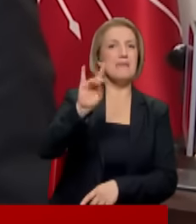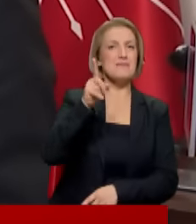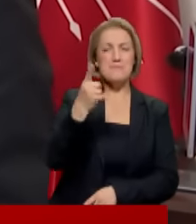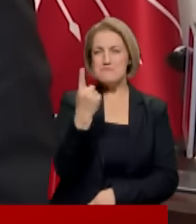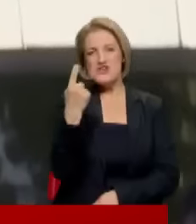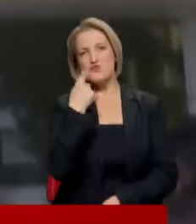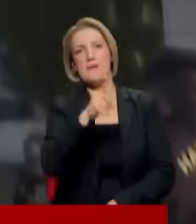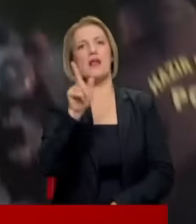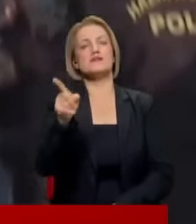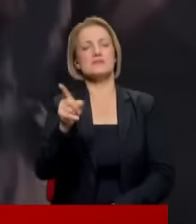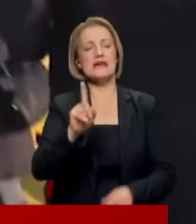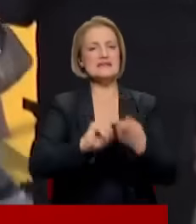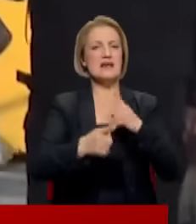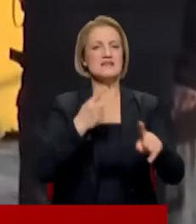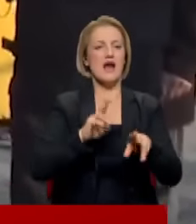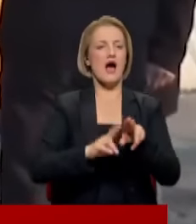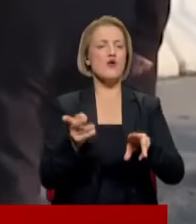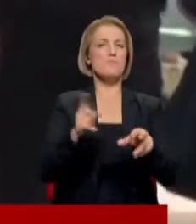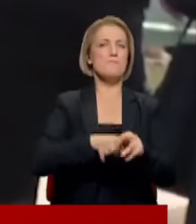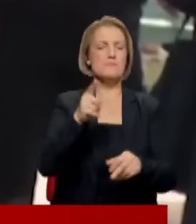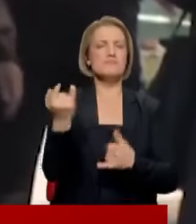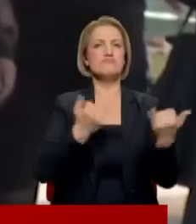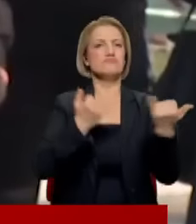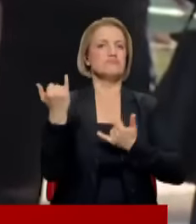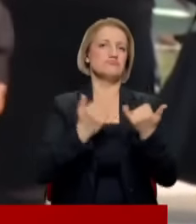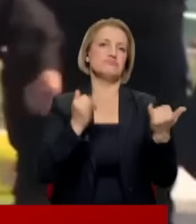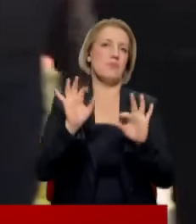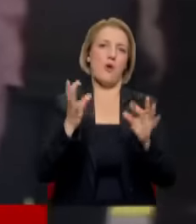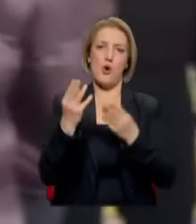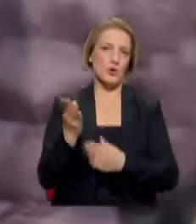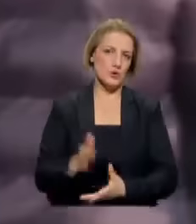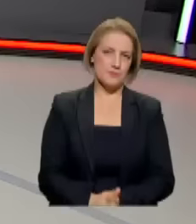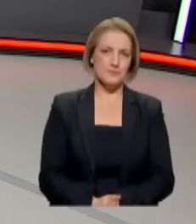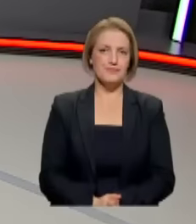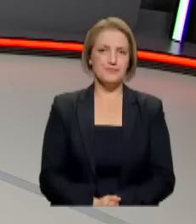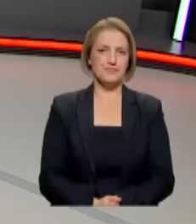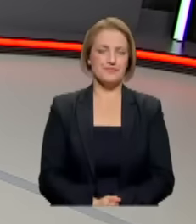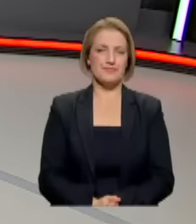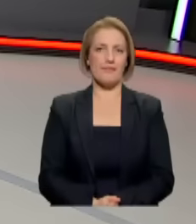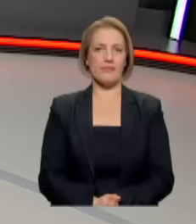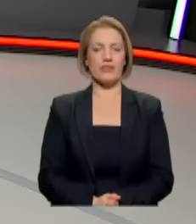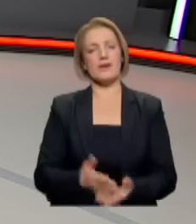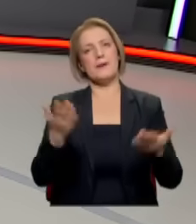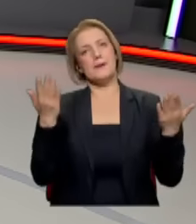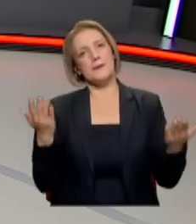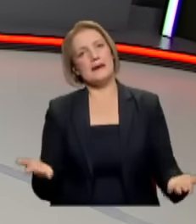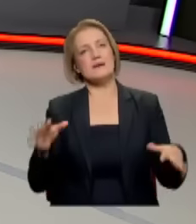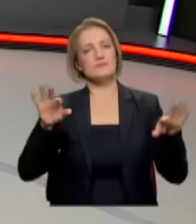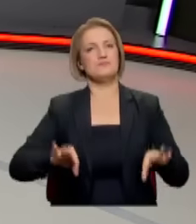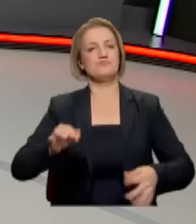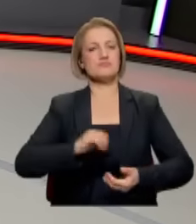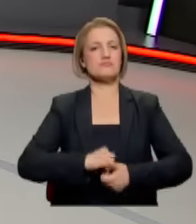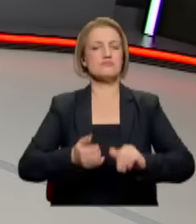söz söylemektir siyasetteki Kayyum tartışması sözlere böyle yansıdı Peki şimdi